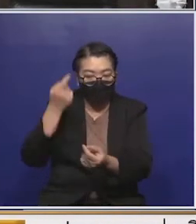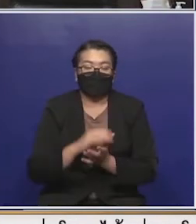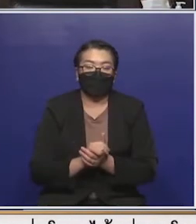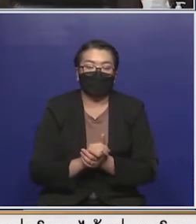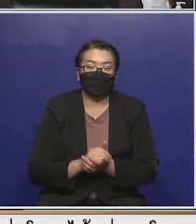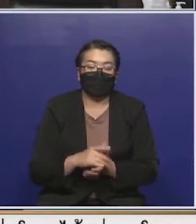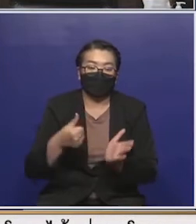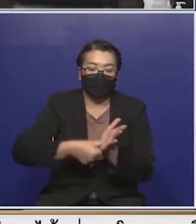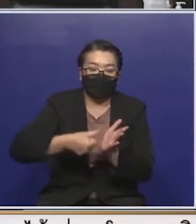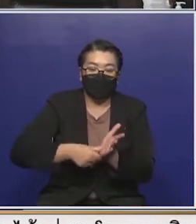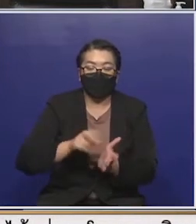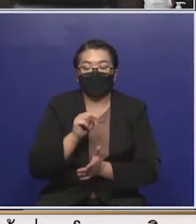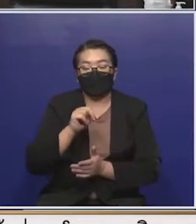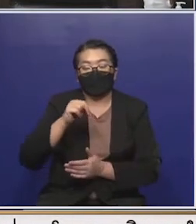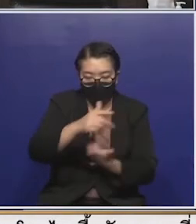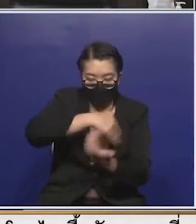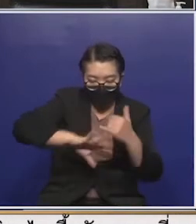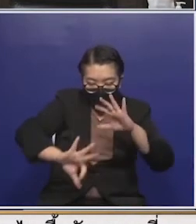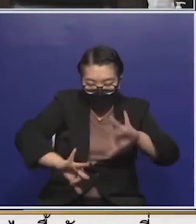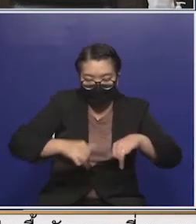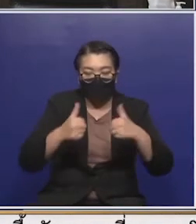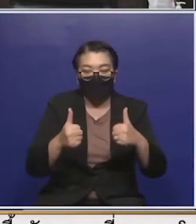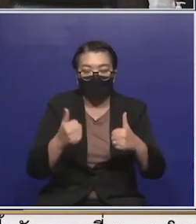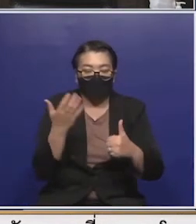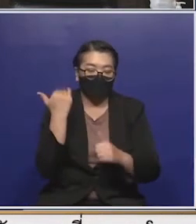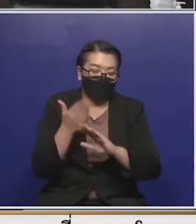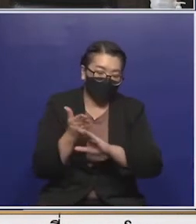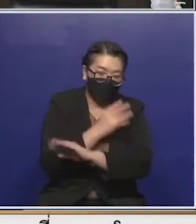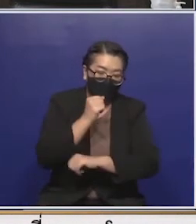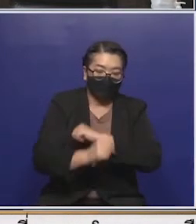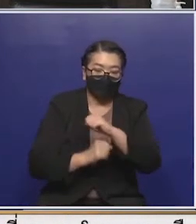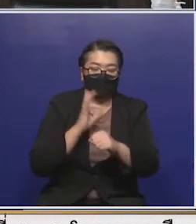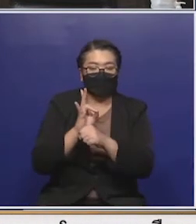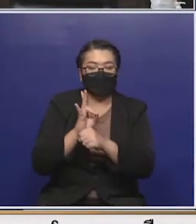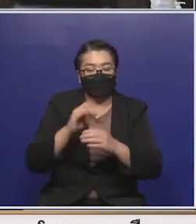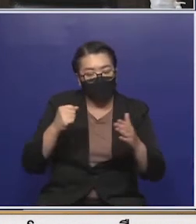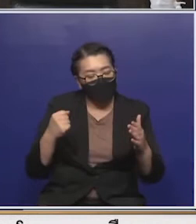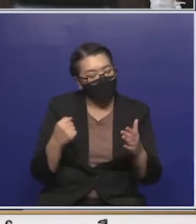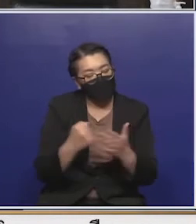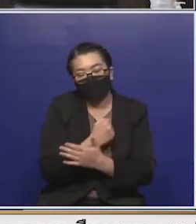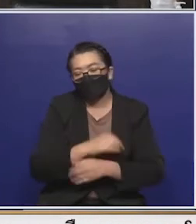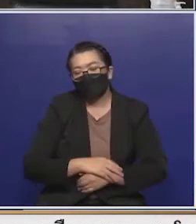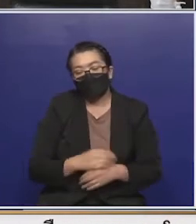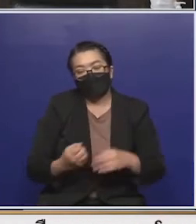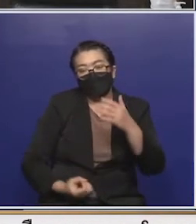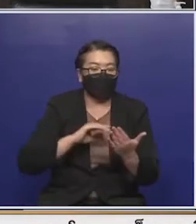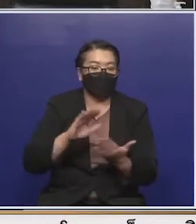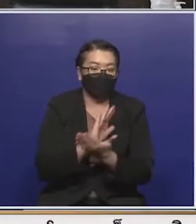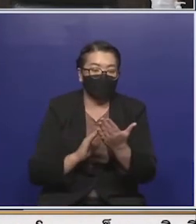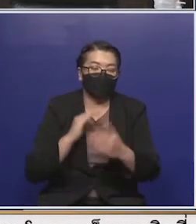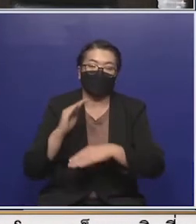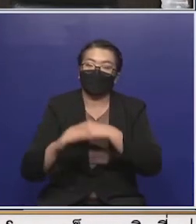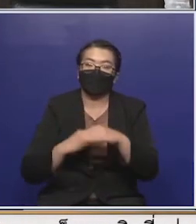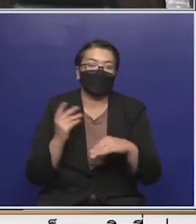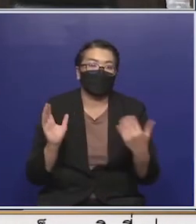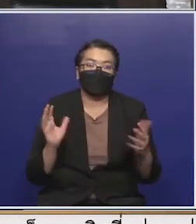ล้านซึดูแล้วมองไปทางไหนก็มีแต่นี่7ีที่ผ่านมาสิ่ทนาเสียได้ที่สุคือเราเสียโอกาในการพัฒนาประเทศทุทุ